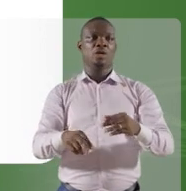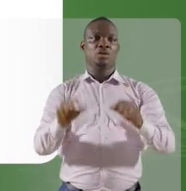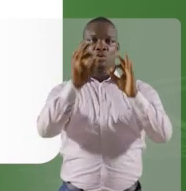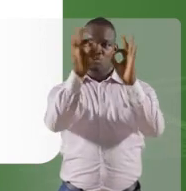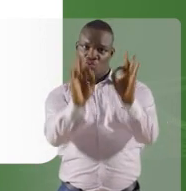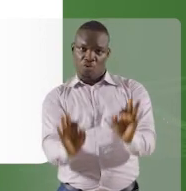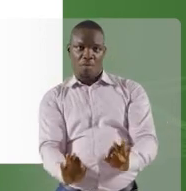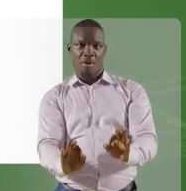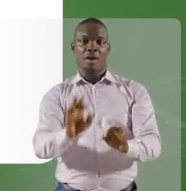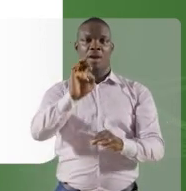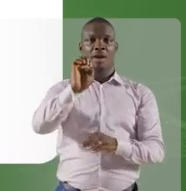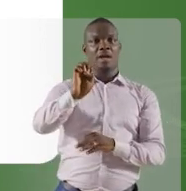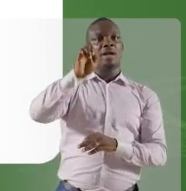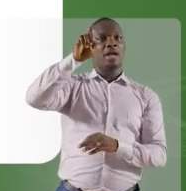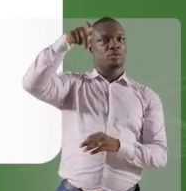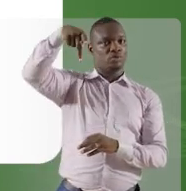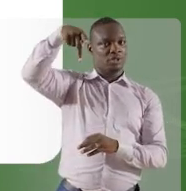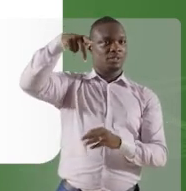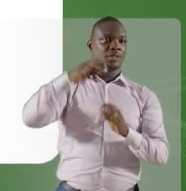sous forme exponentielle.